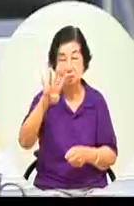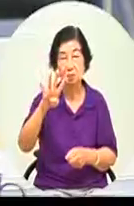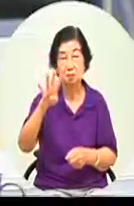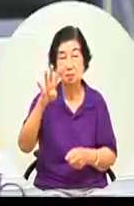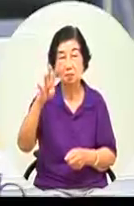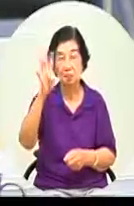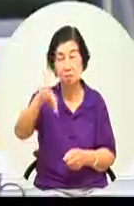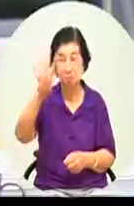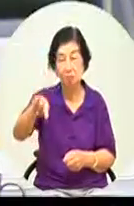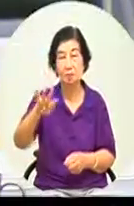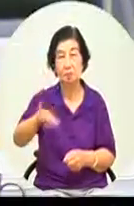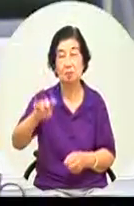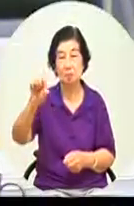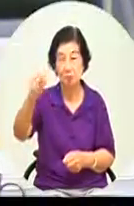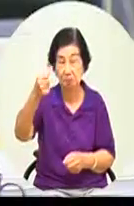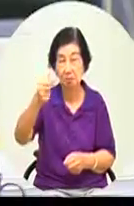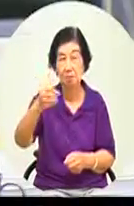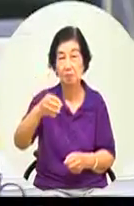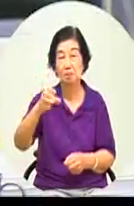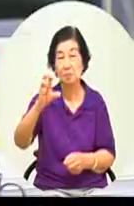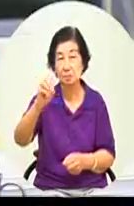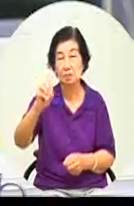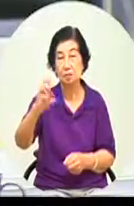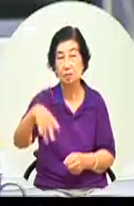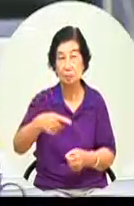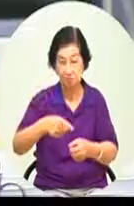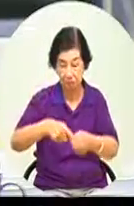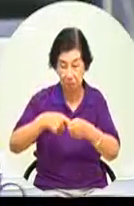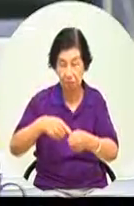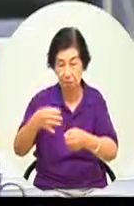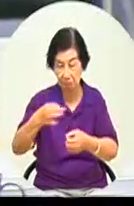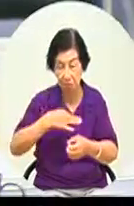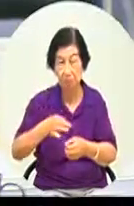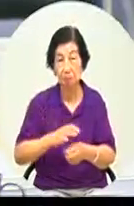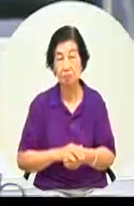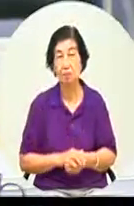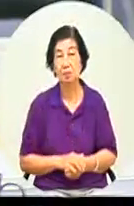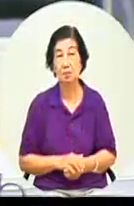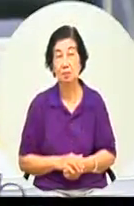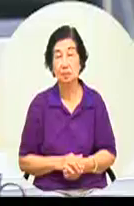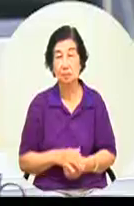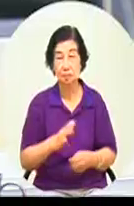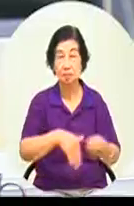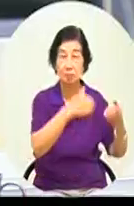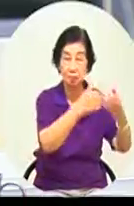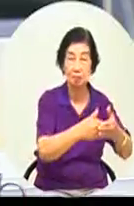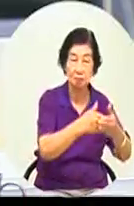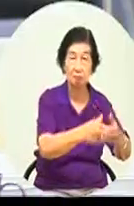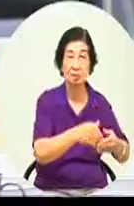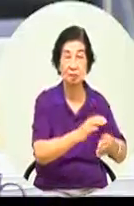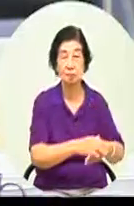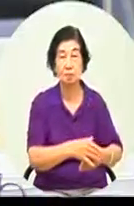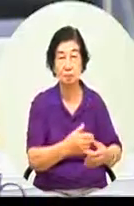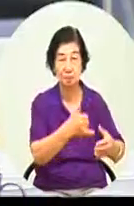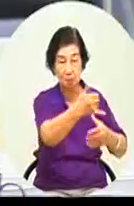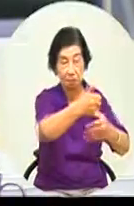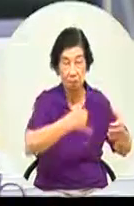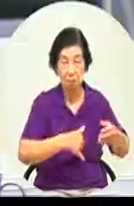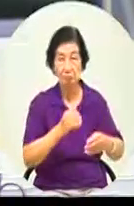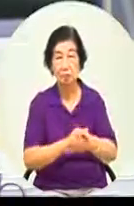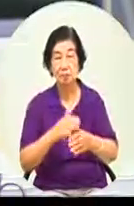4589亿的观光外汇收入。那其中呢，陆客来台的观光人数也超过了